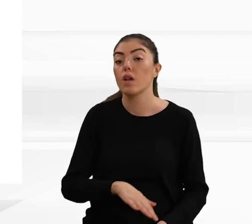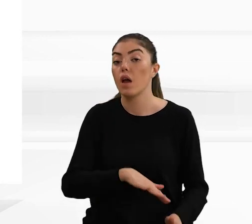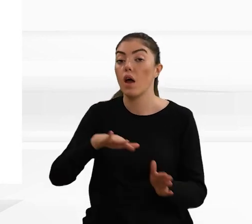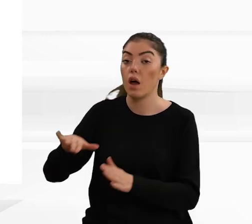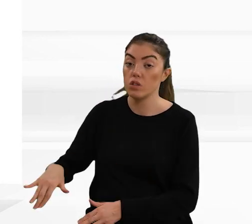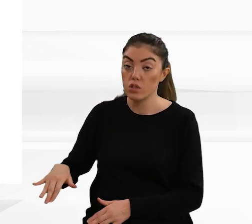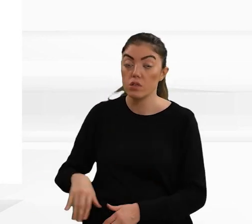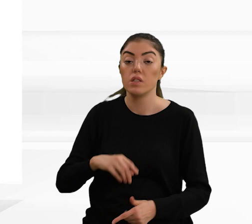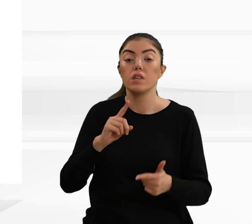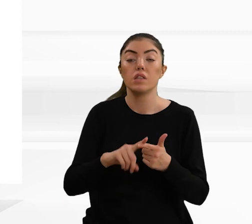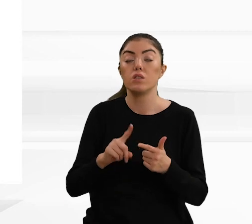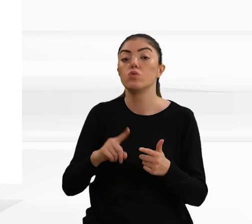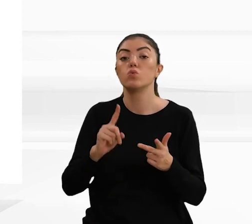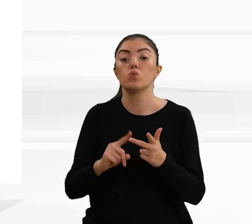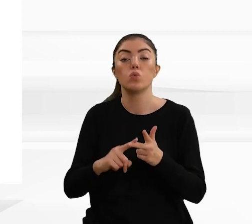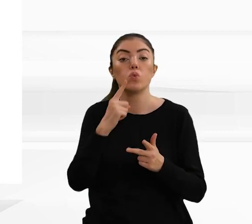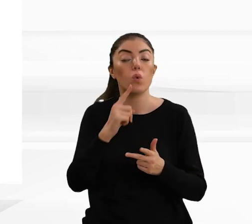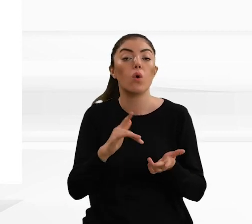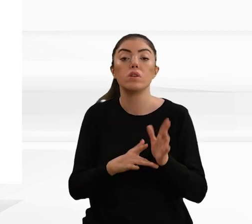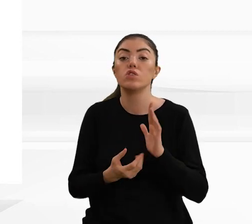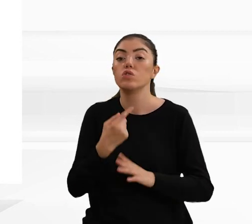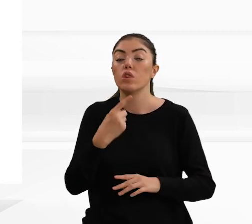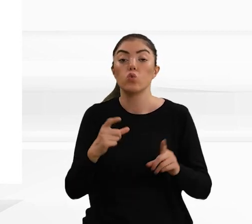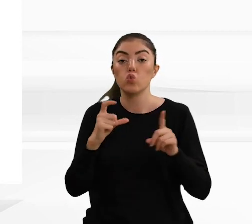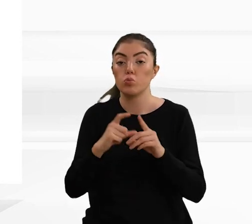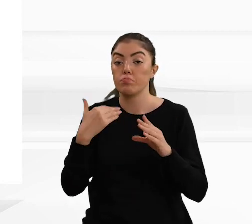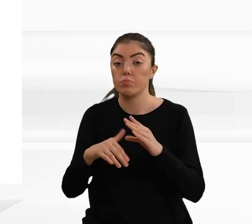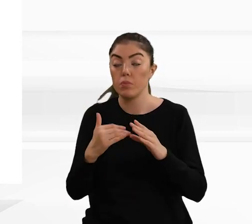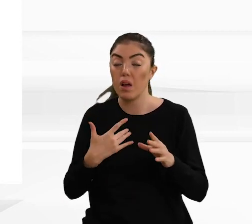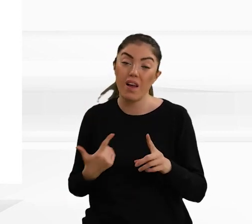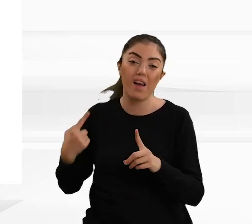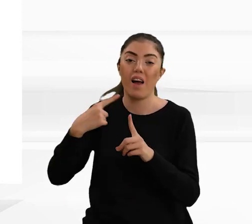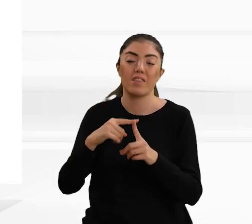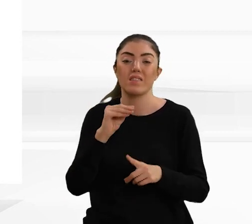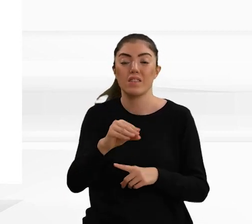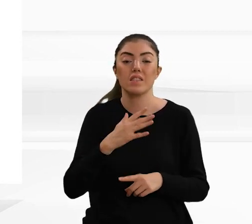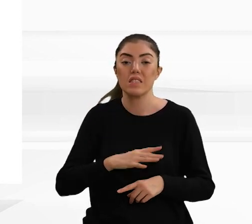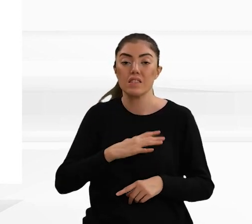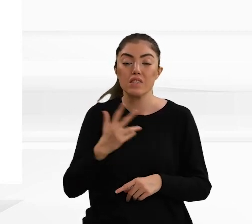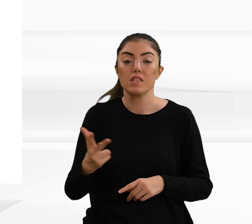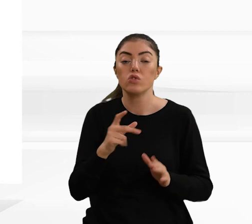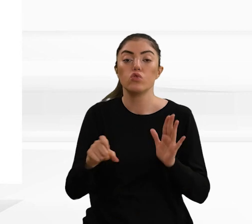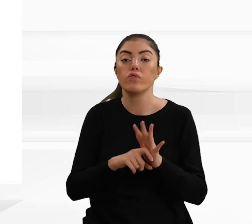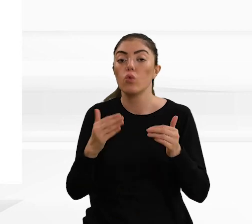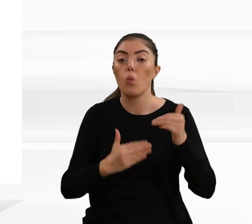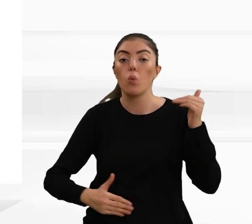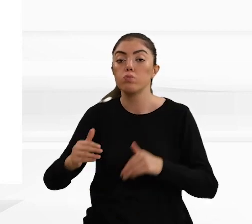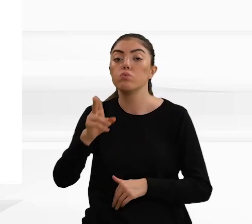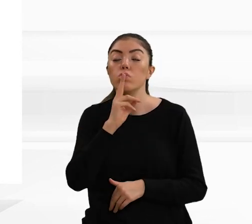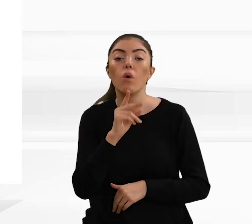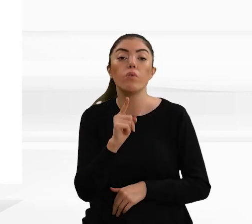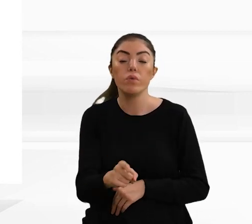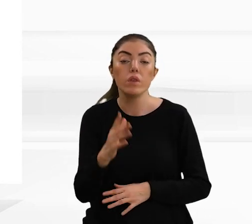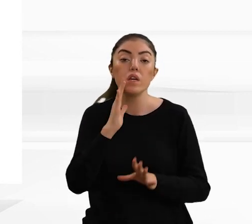ikinci ve üçüncü öncüller de ki oluşabilecek durumlara ek olarak hızlı Nüfus artışı sonucu